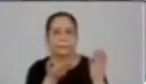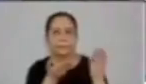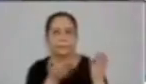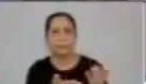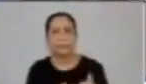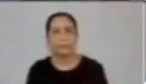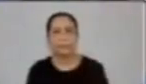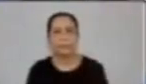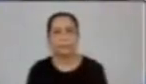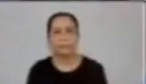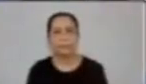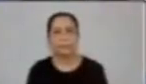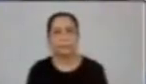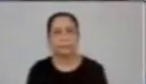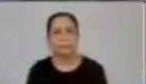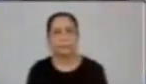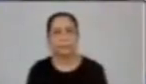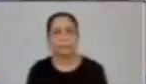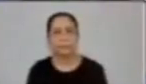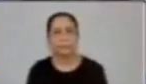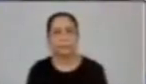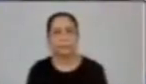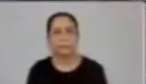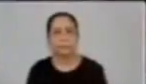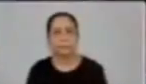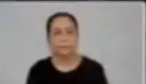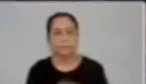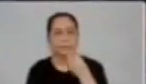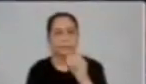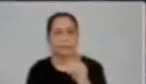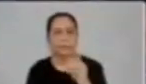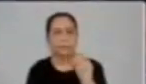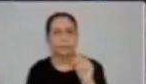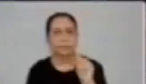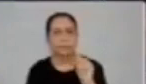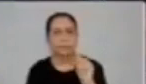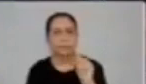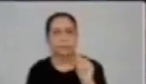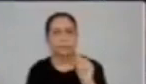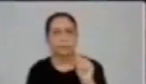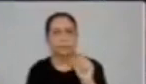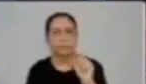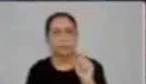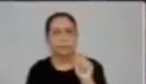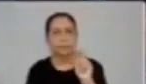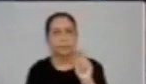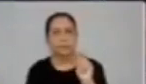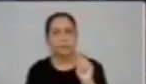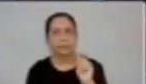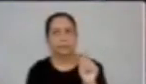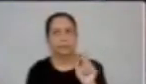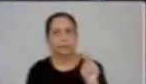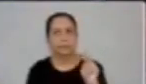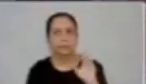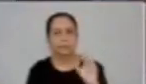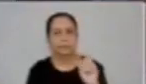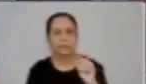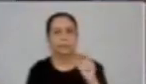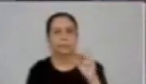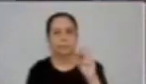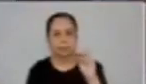frontliners. Mm-hmm. Ngayon po, nakapag-submit na po kami at yan po ay nasa DILG na. And then,